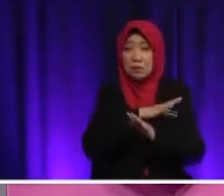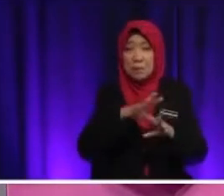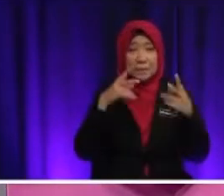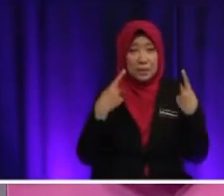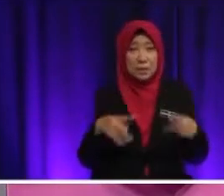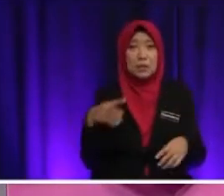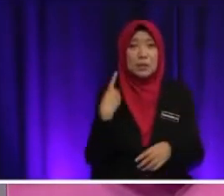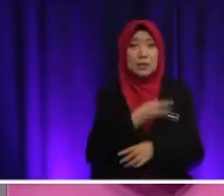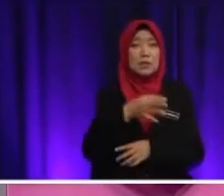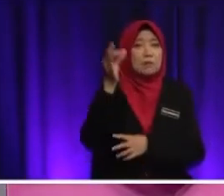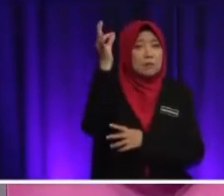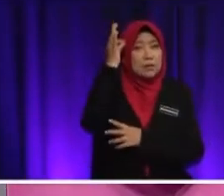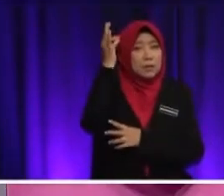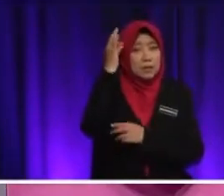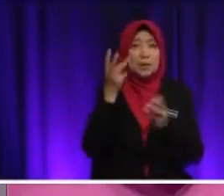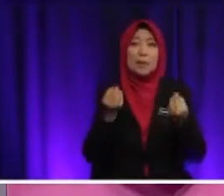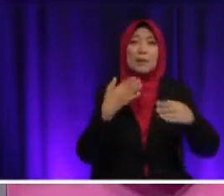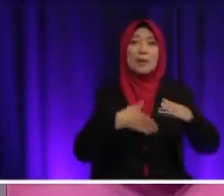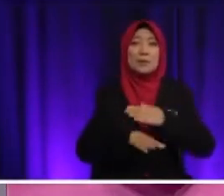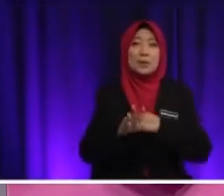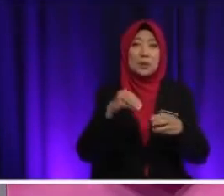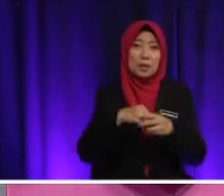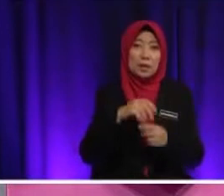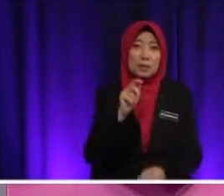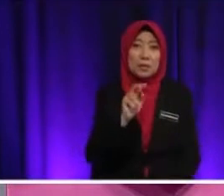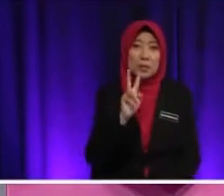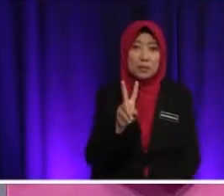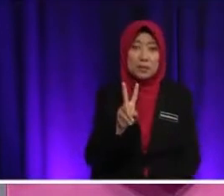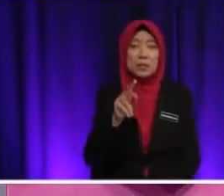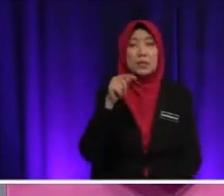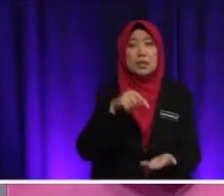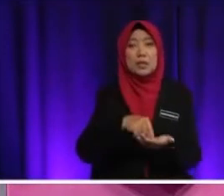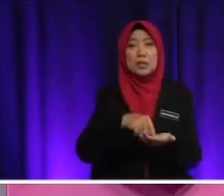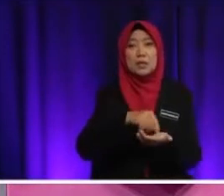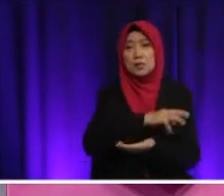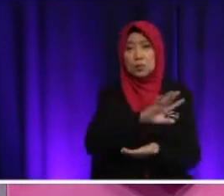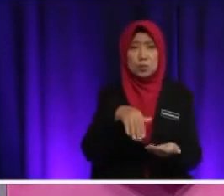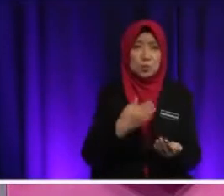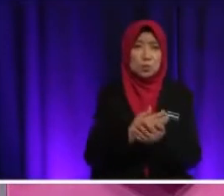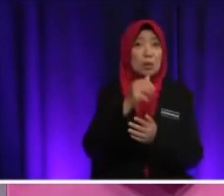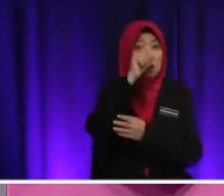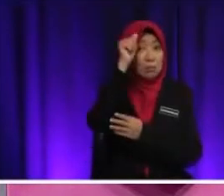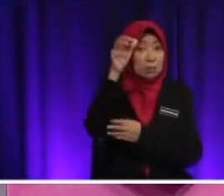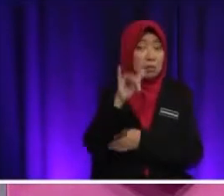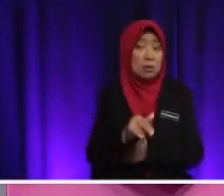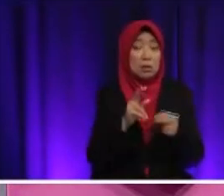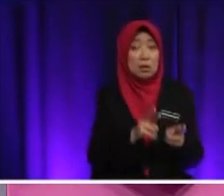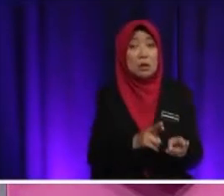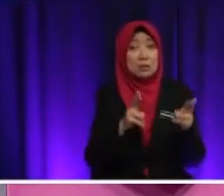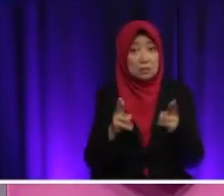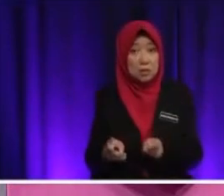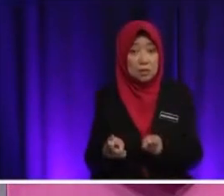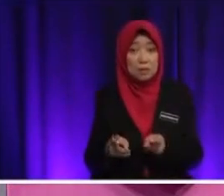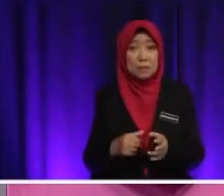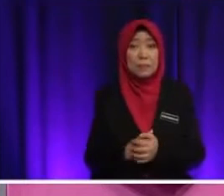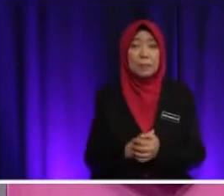sekalian ni nak masuk dalam TV contohnya. Betul. Semua ini Allah yang telah merancang. Kita tak terfikir, mungkin kadang-kadang